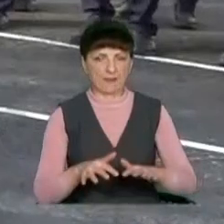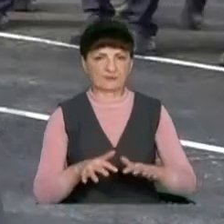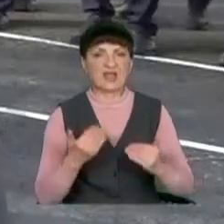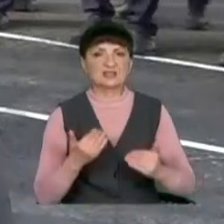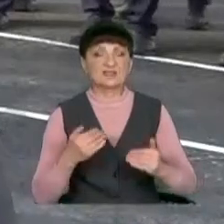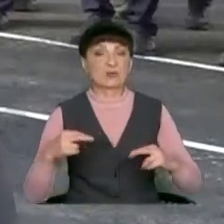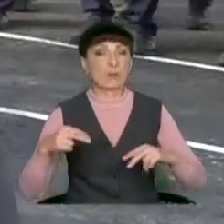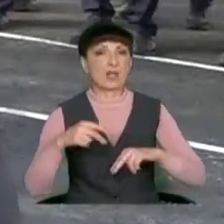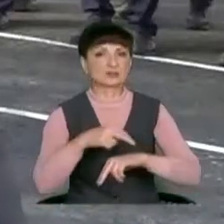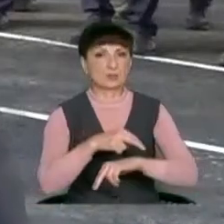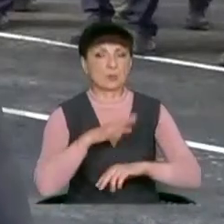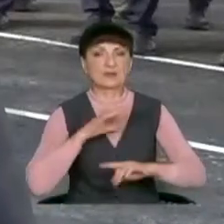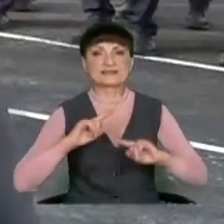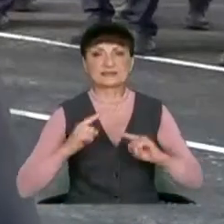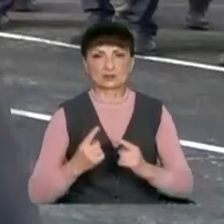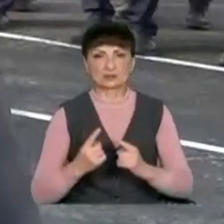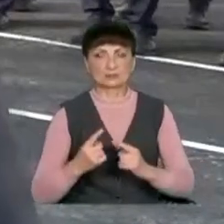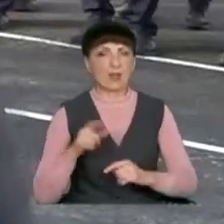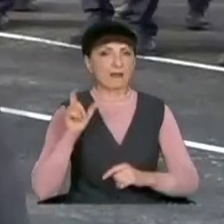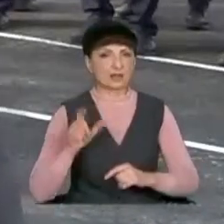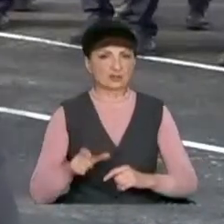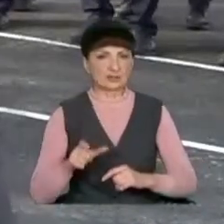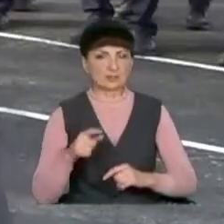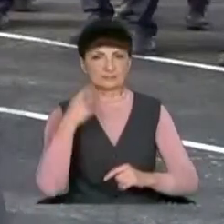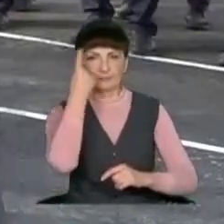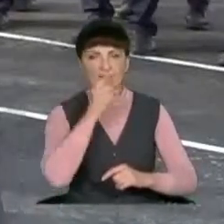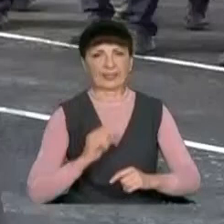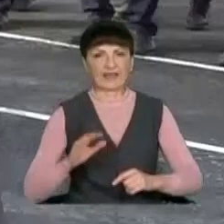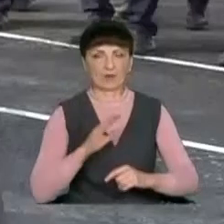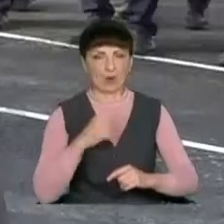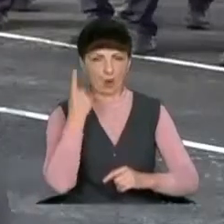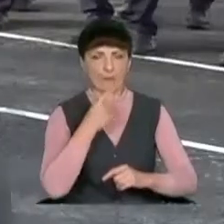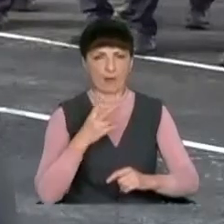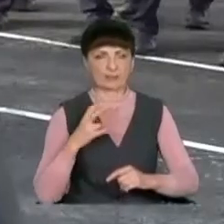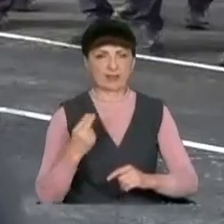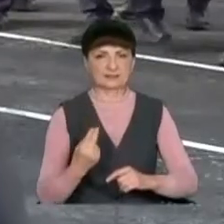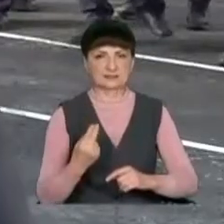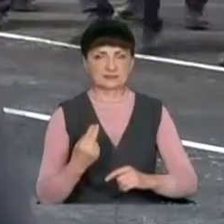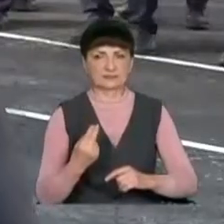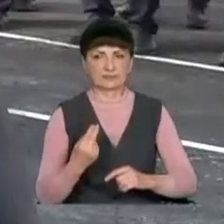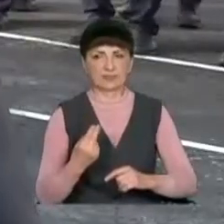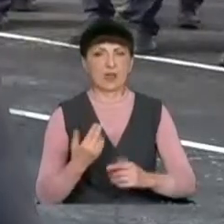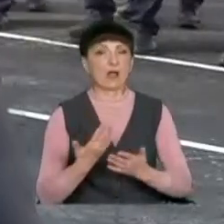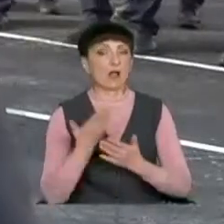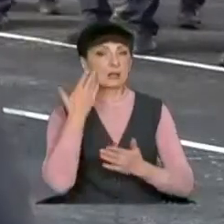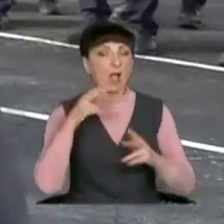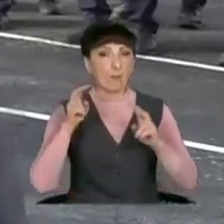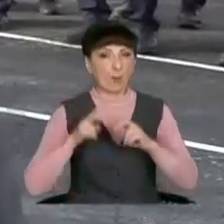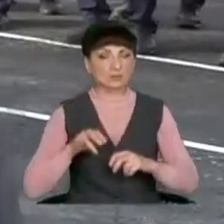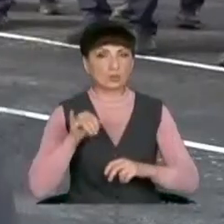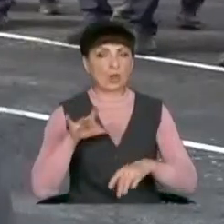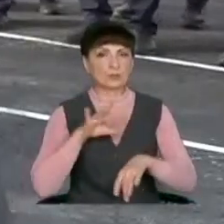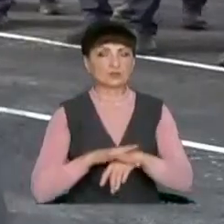пешим маршрутом был задержан гражданин европейской национальности. При обыске у него